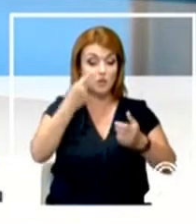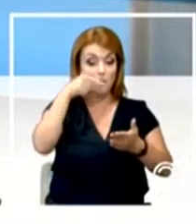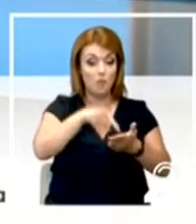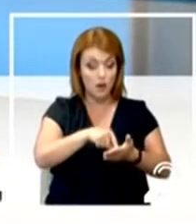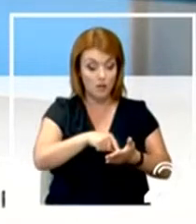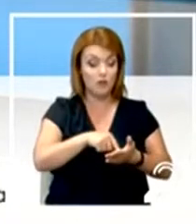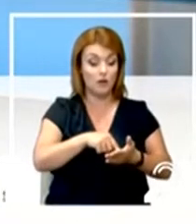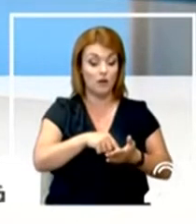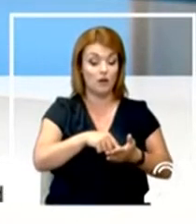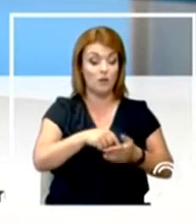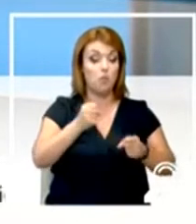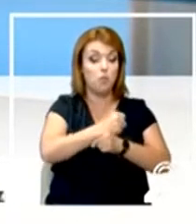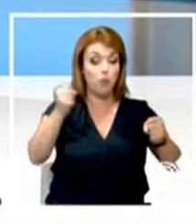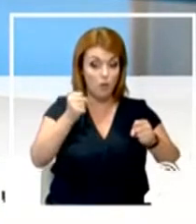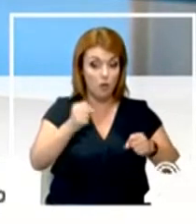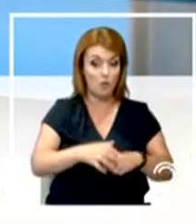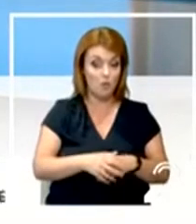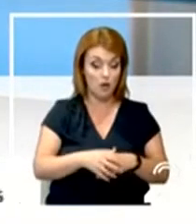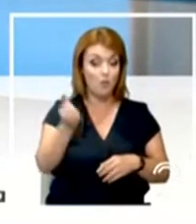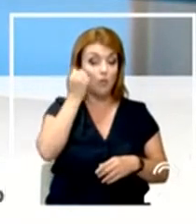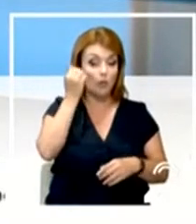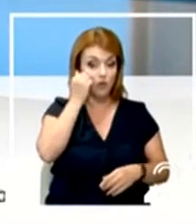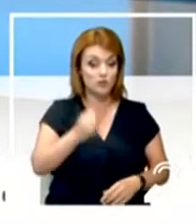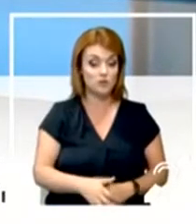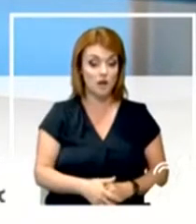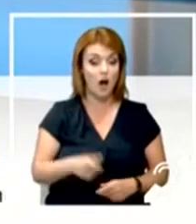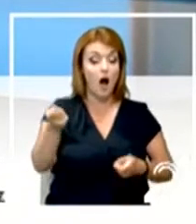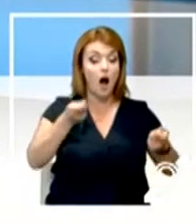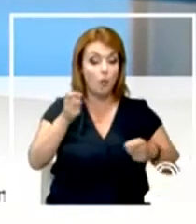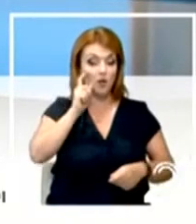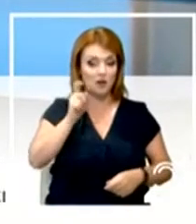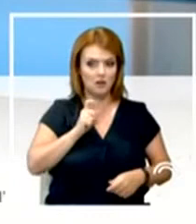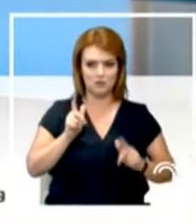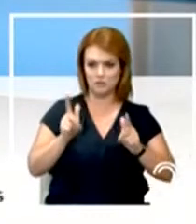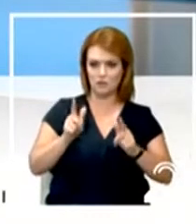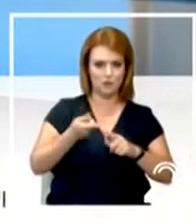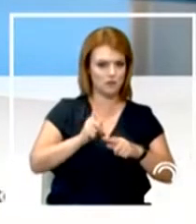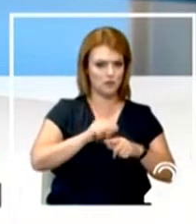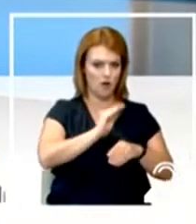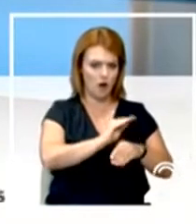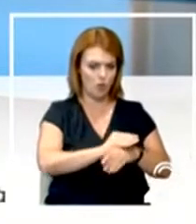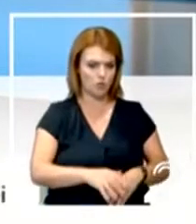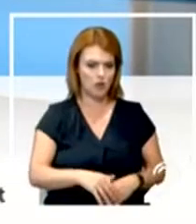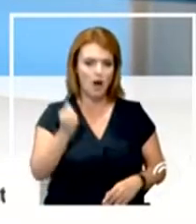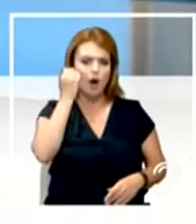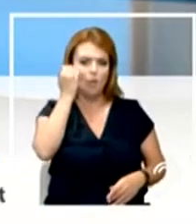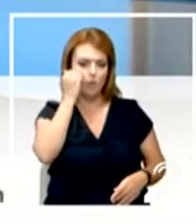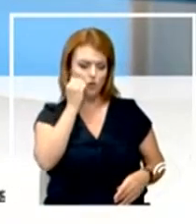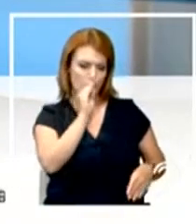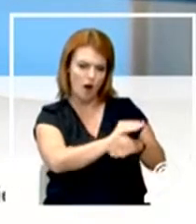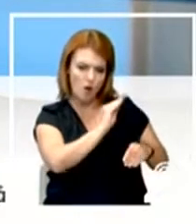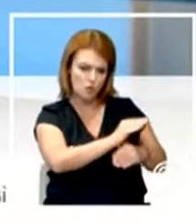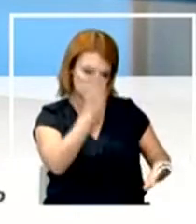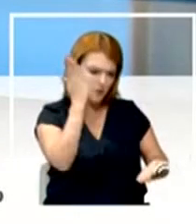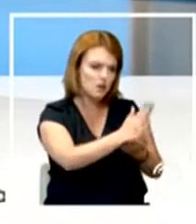Moscova. Autoritățile de la Kiev neagă vehement acuzațiile. Faptul că Moscova acuză în mod direct și oficial